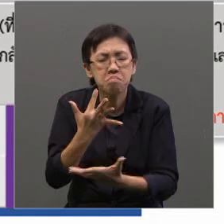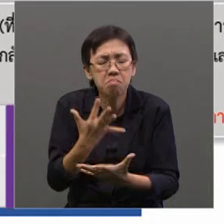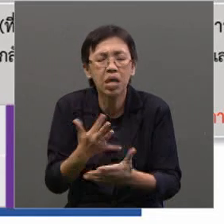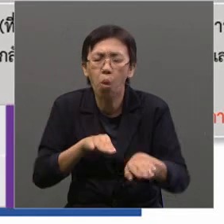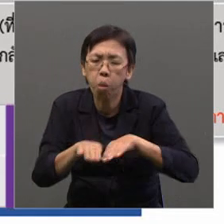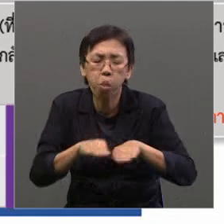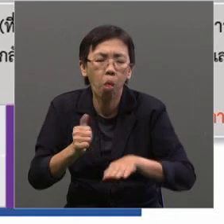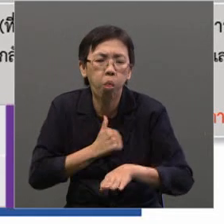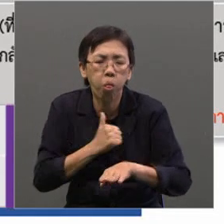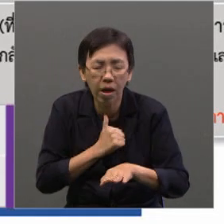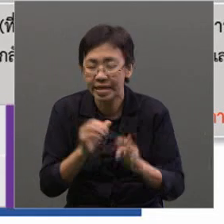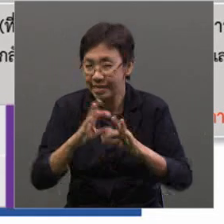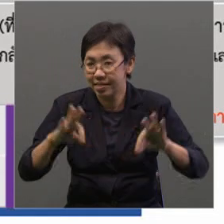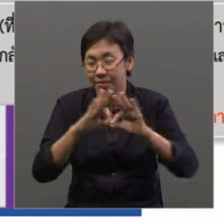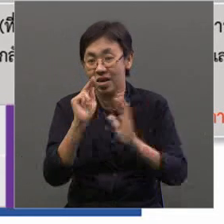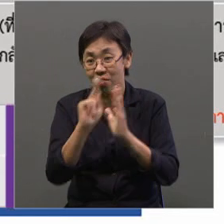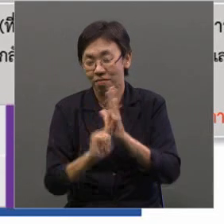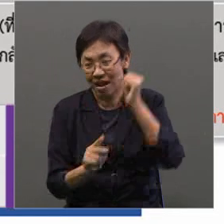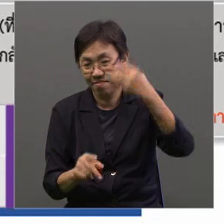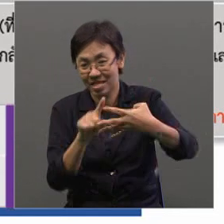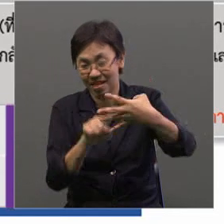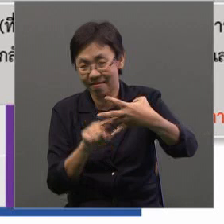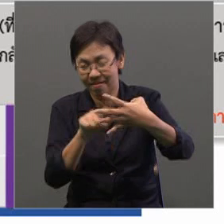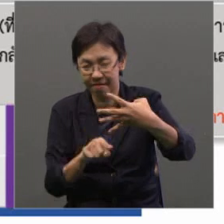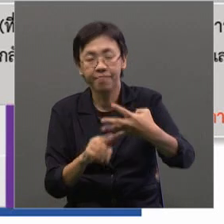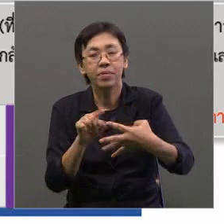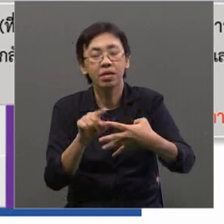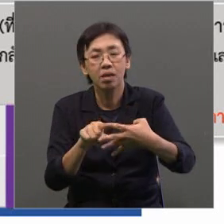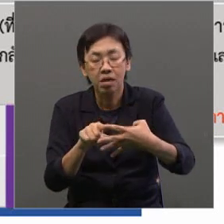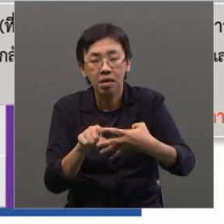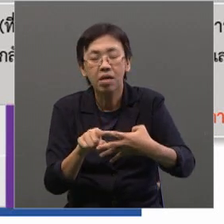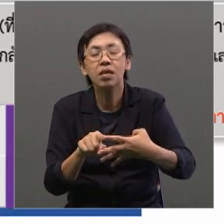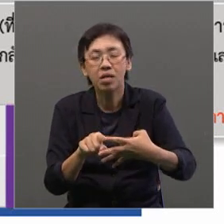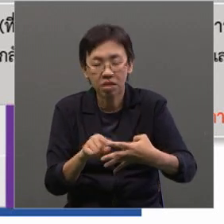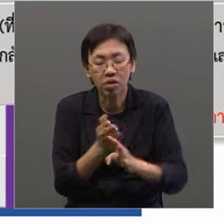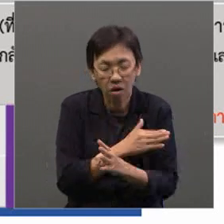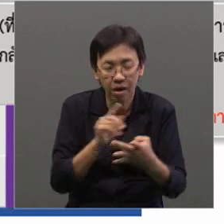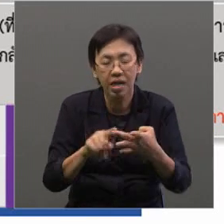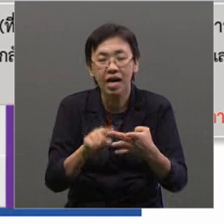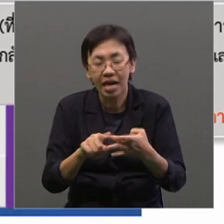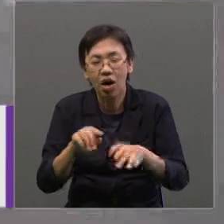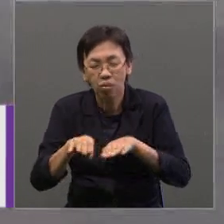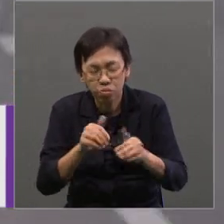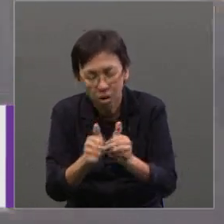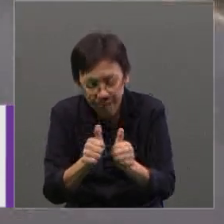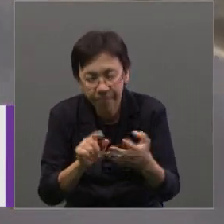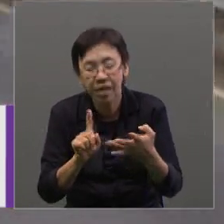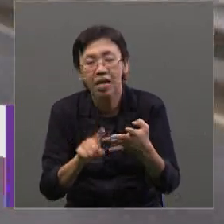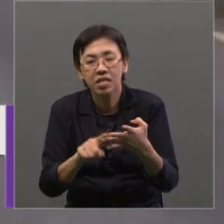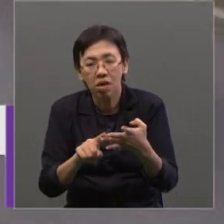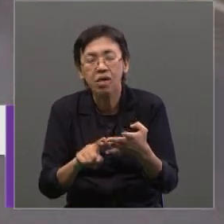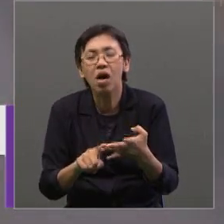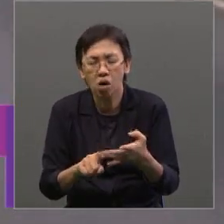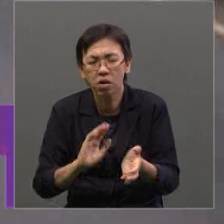อื่นโดยเน้นบังคับใช้กฎหมายใน 4มาตรการหลักคือก่อนเกิดเหตุขณะเกิดเหตุสอบสวนขยายผลและเฝ้าระวัง